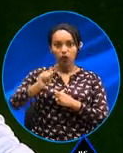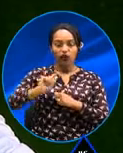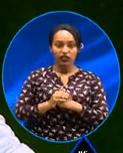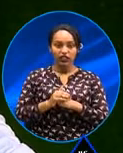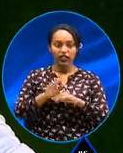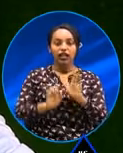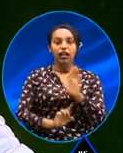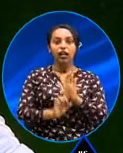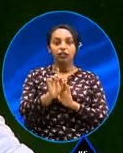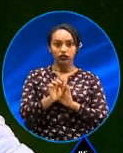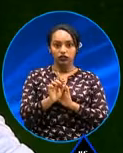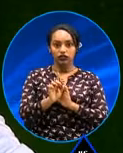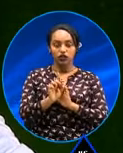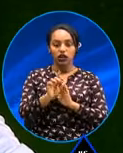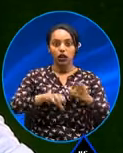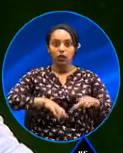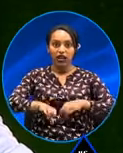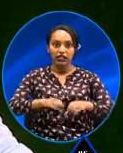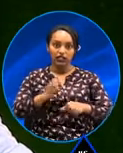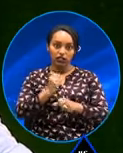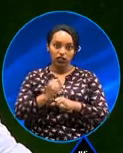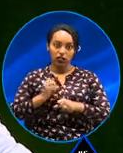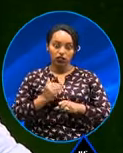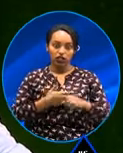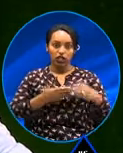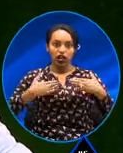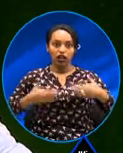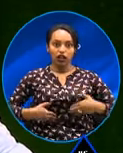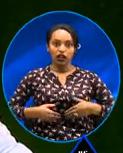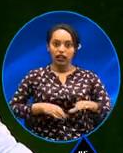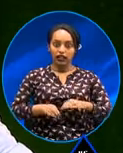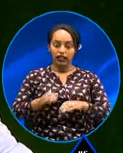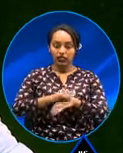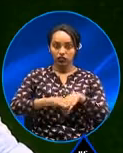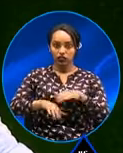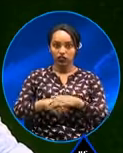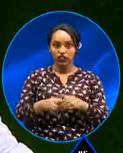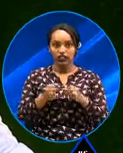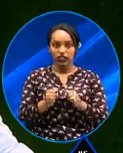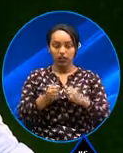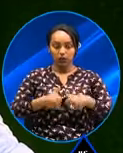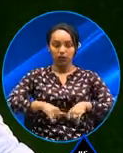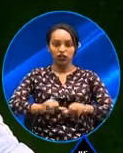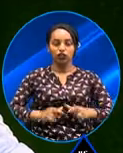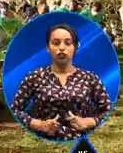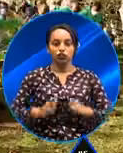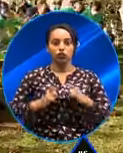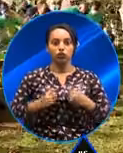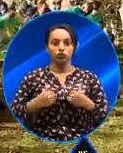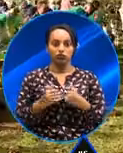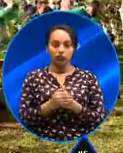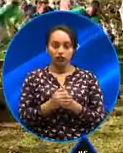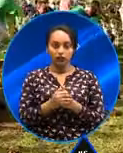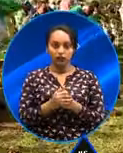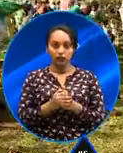አረንጓዴ የበለጸገች የማድረግ ስራችን አካል አድርገን እጅ ለእጅ ተጠናክረን መቀጠል ይኖርብናል።